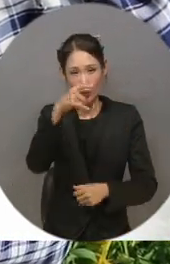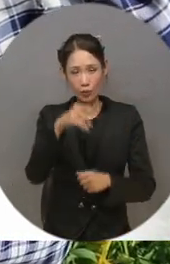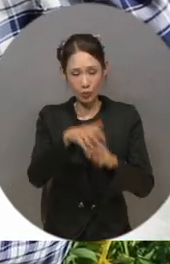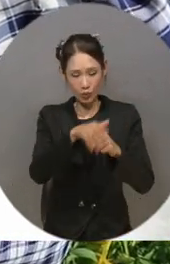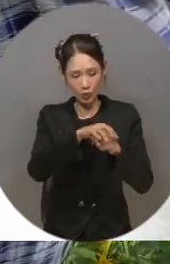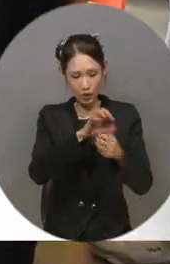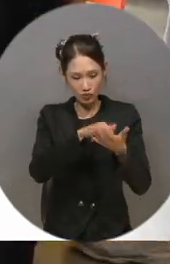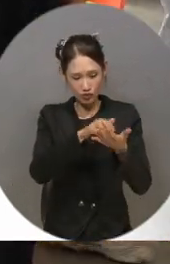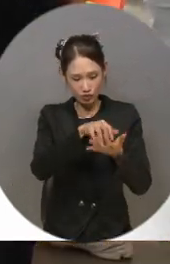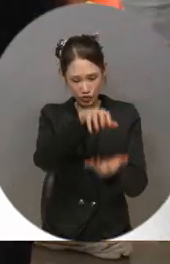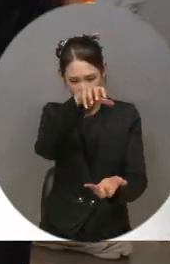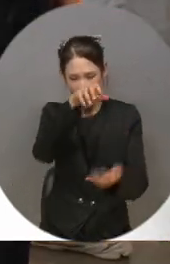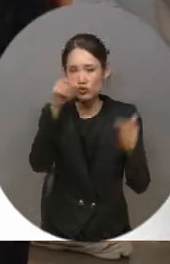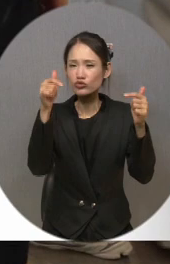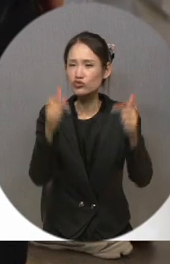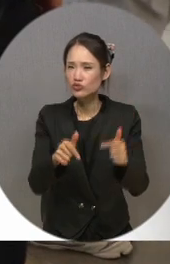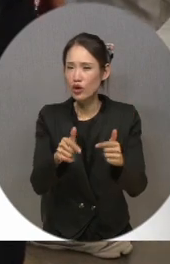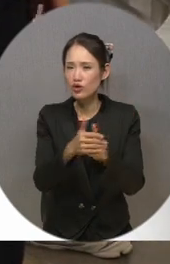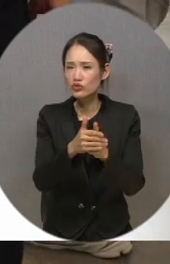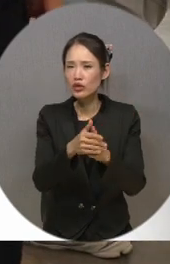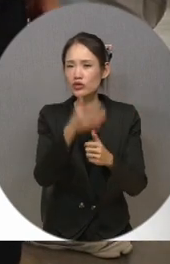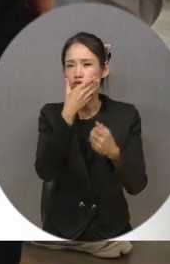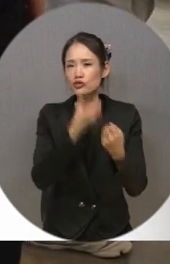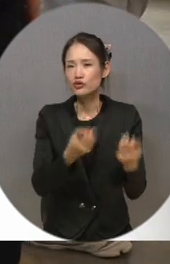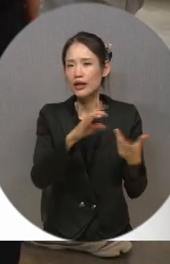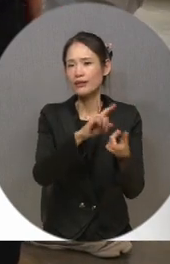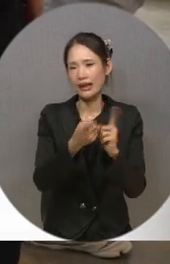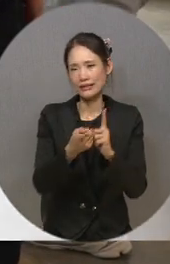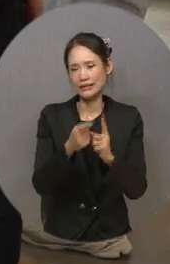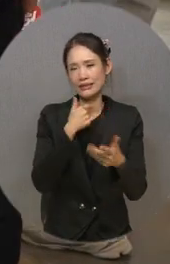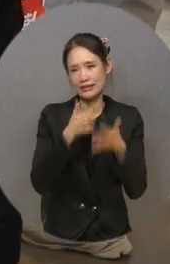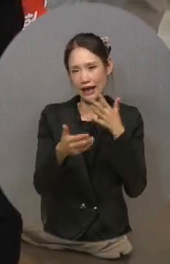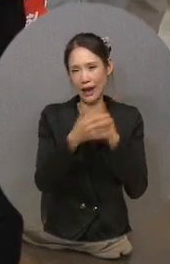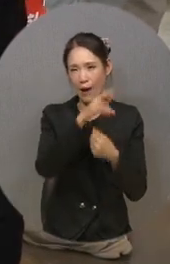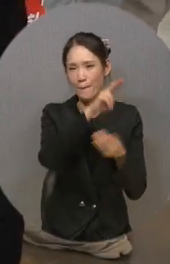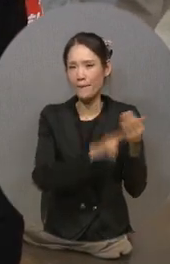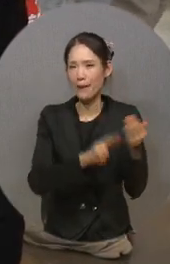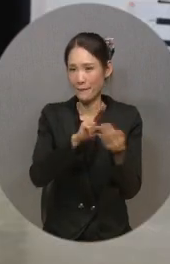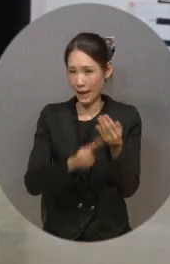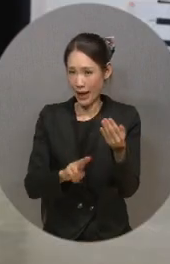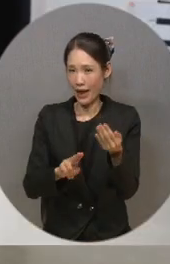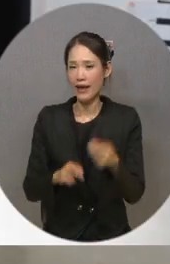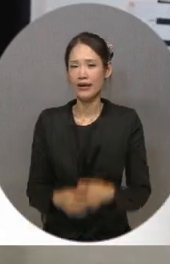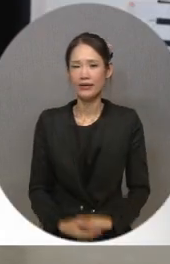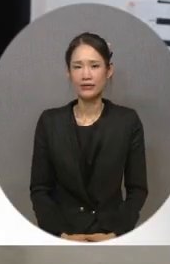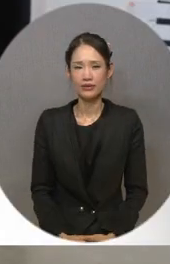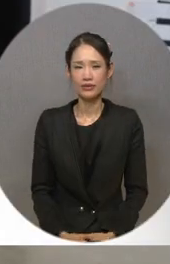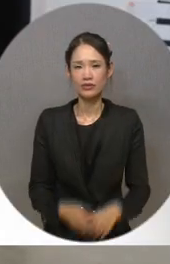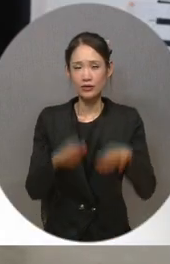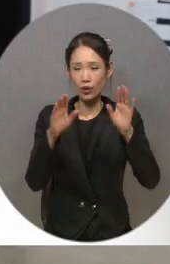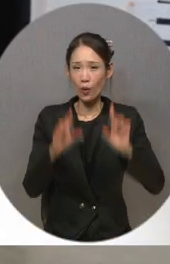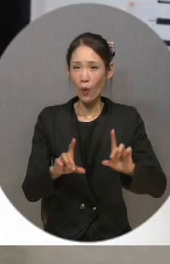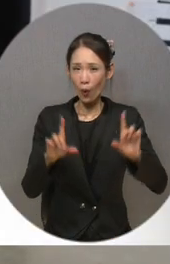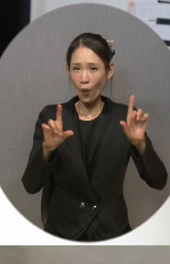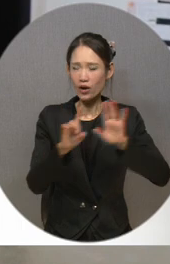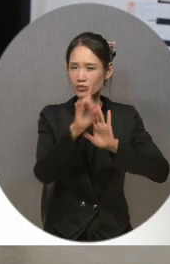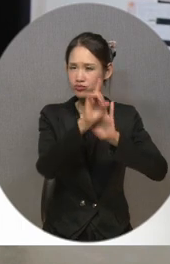크게 감소해 축제 대신 체험 판매 행사로 대체됐습니다 중생존